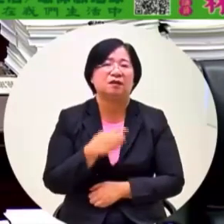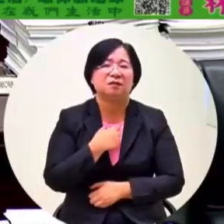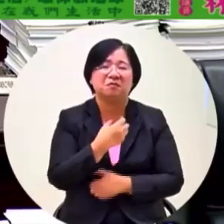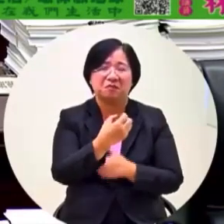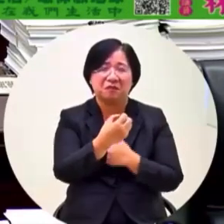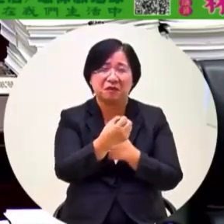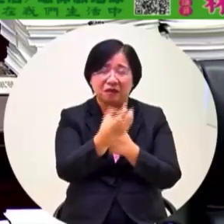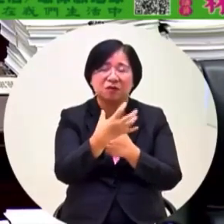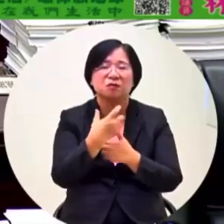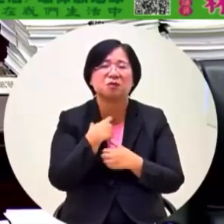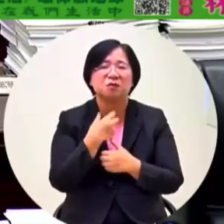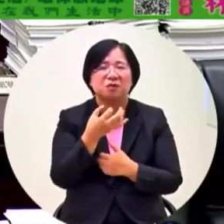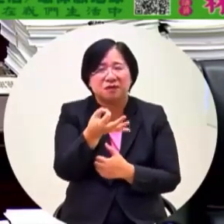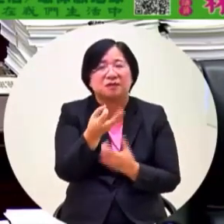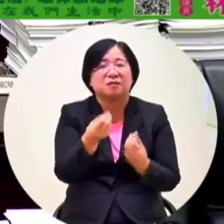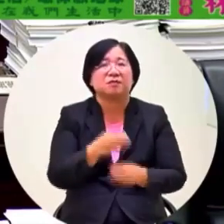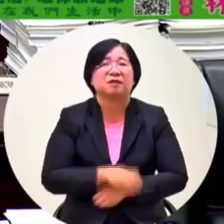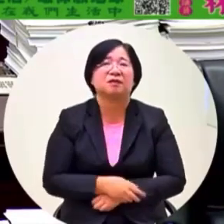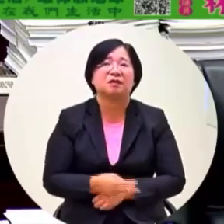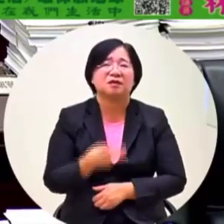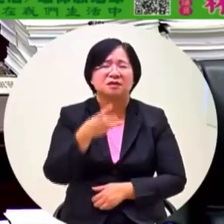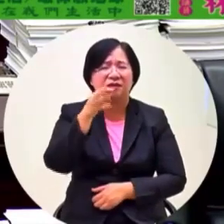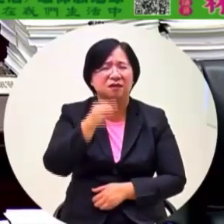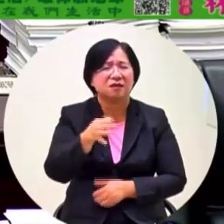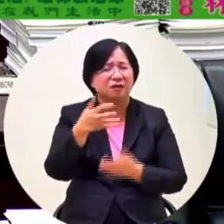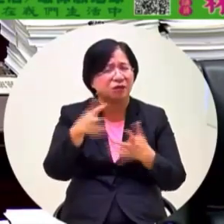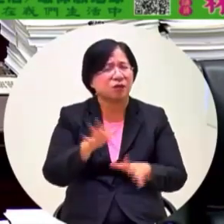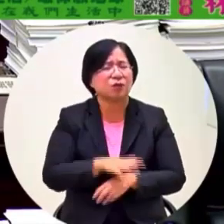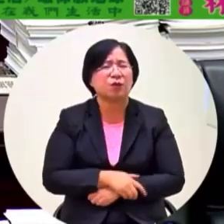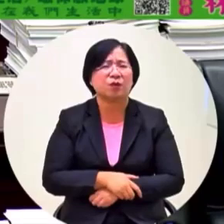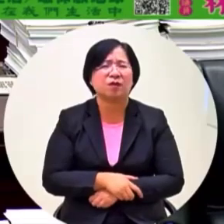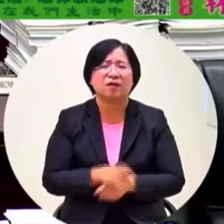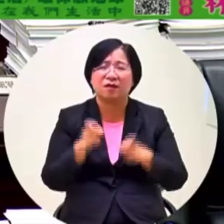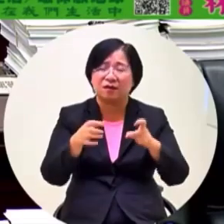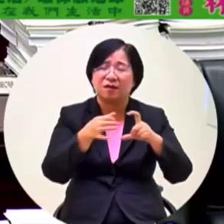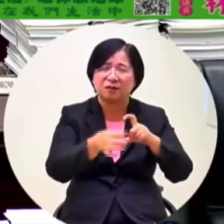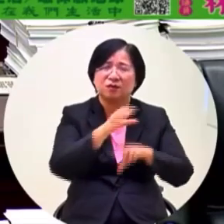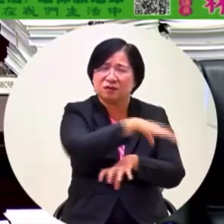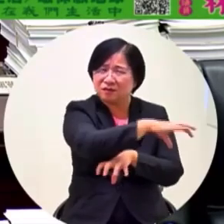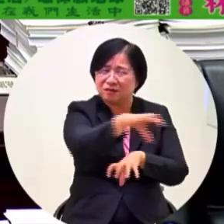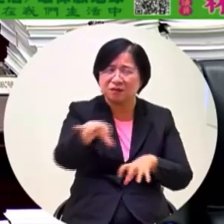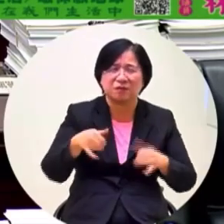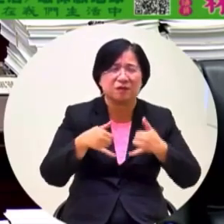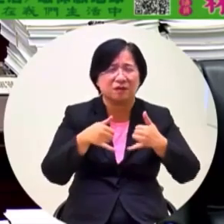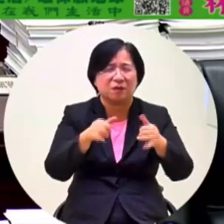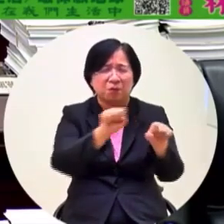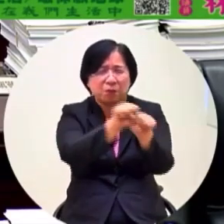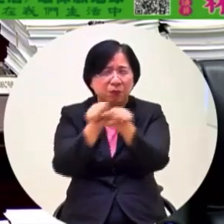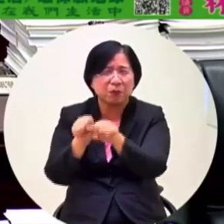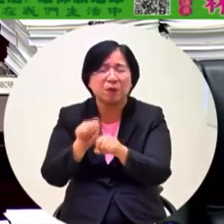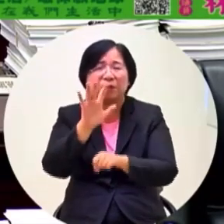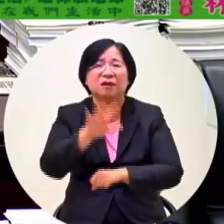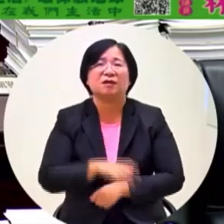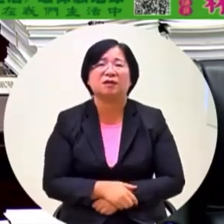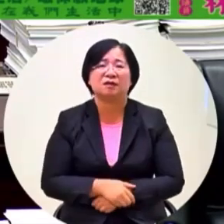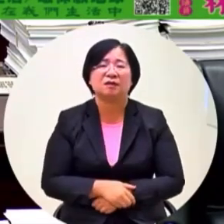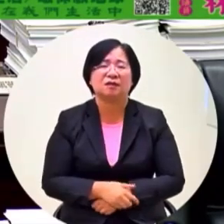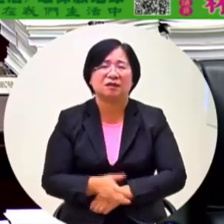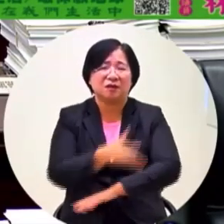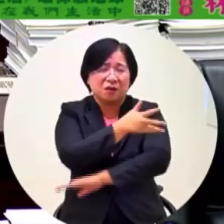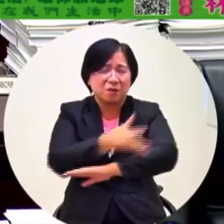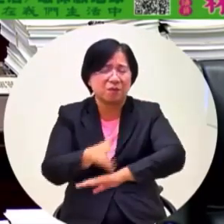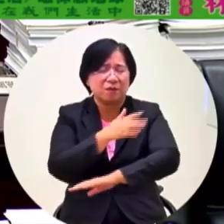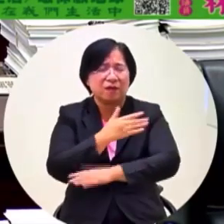我们3亿多，这没有钱吗？这个港区的周边道路多处破损，排水系统不堪使